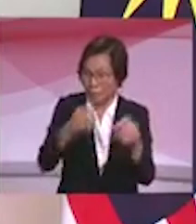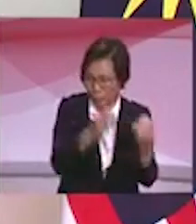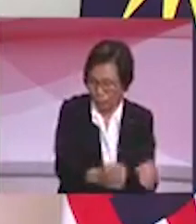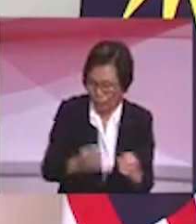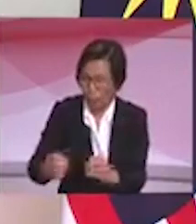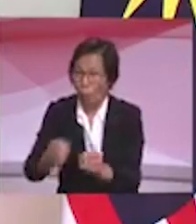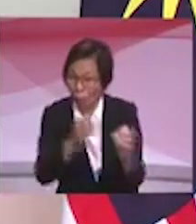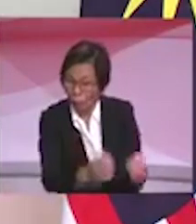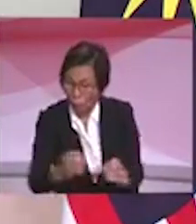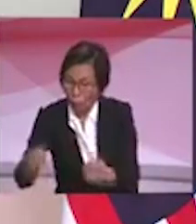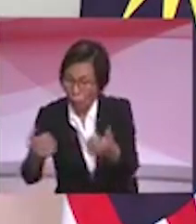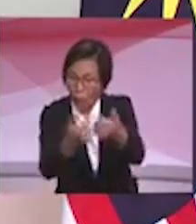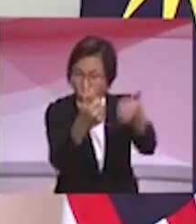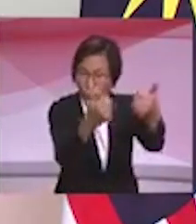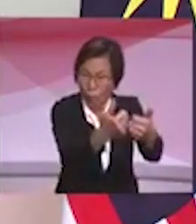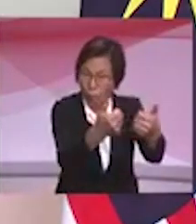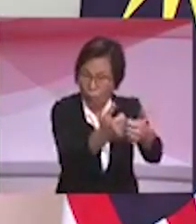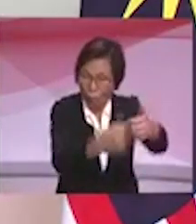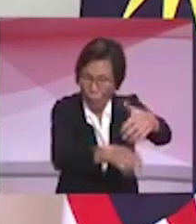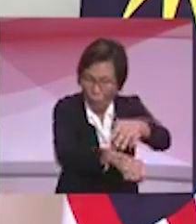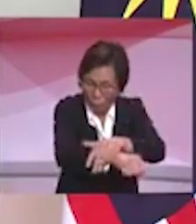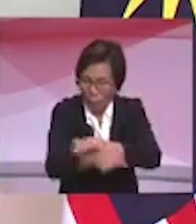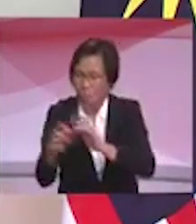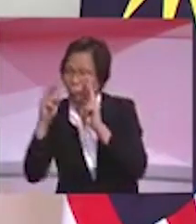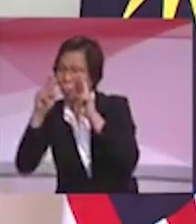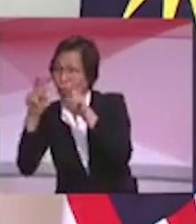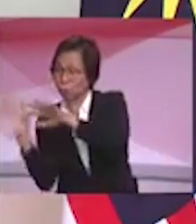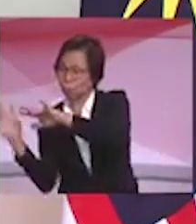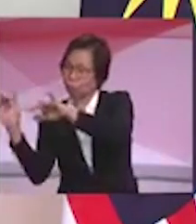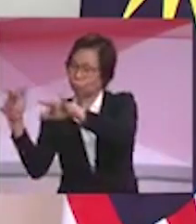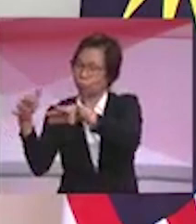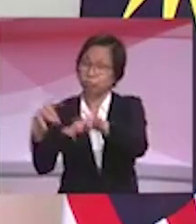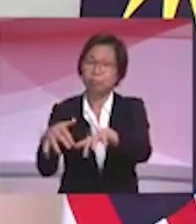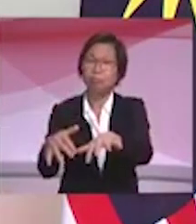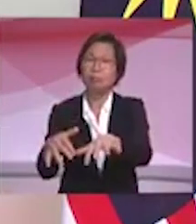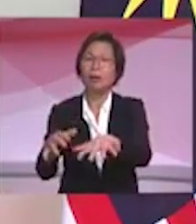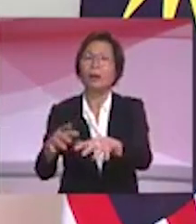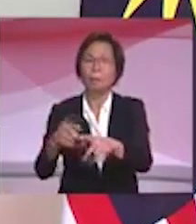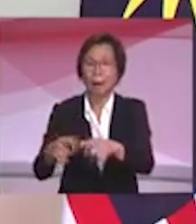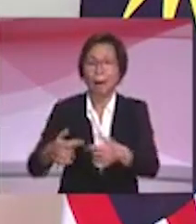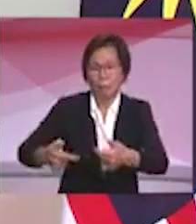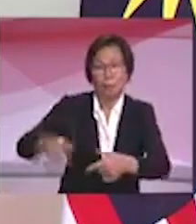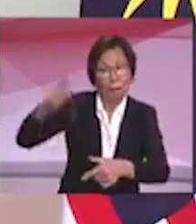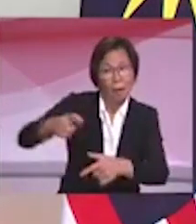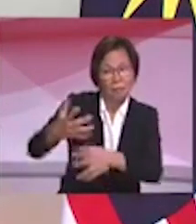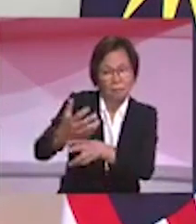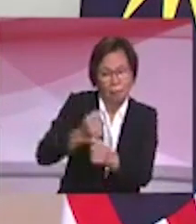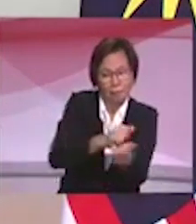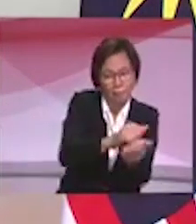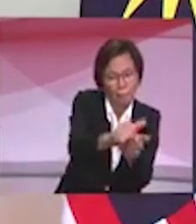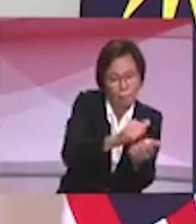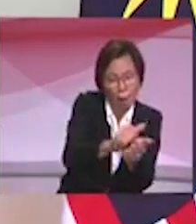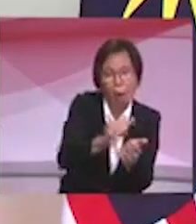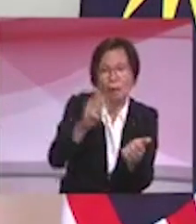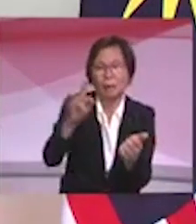penganjuran kejohanan dengan kehadiran penonton adalah tertakluk kepada kebenaran KBS, Kementerian Belia